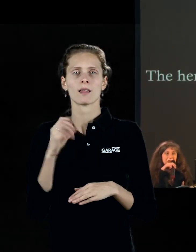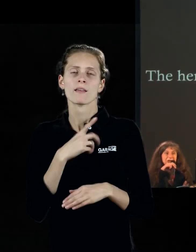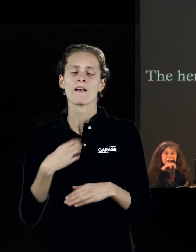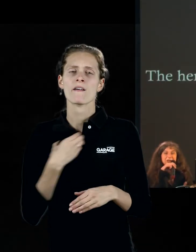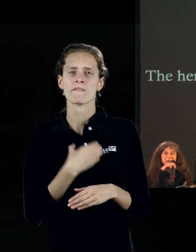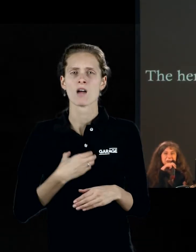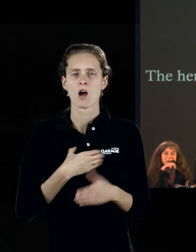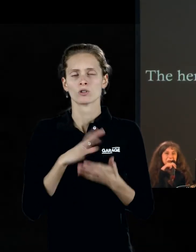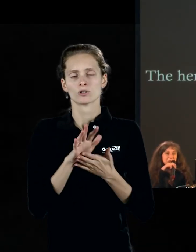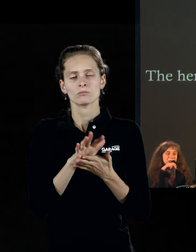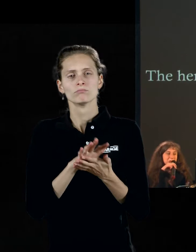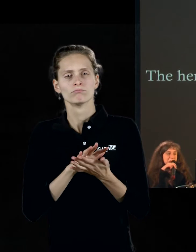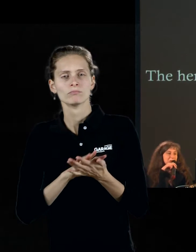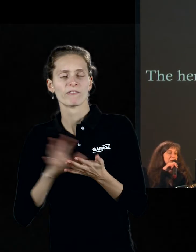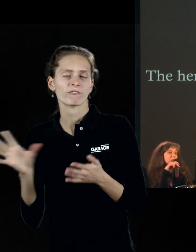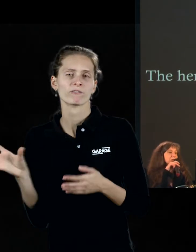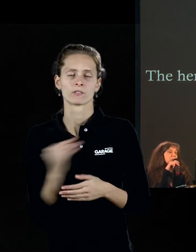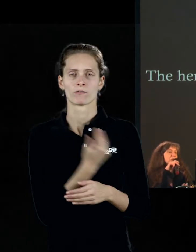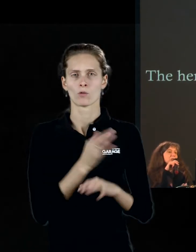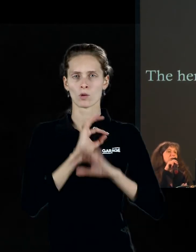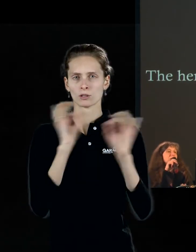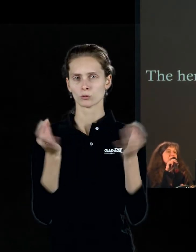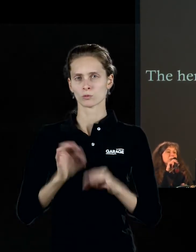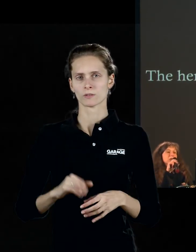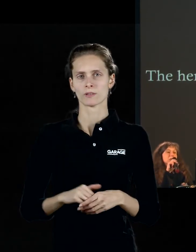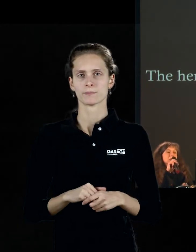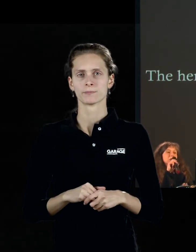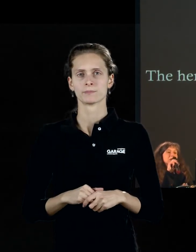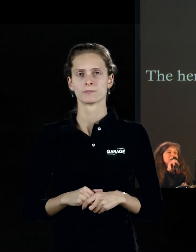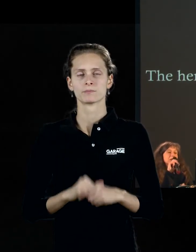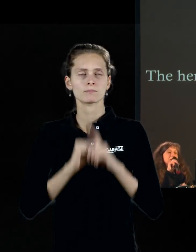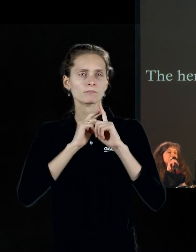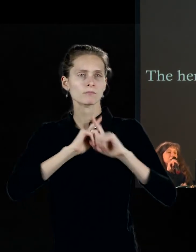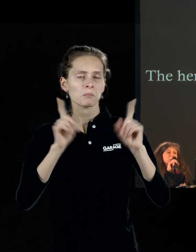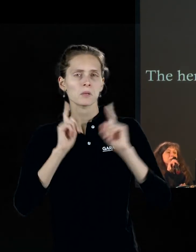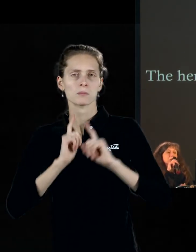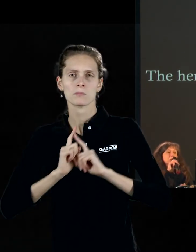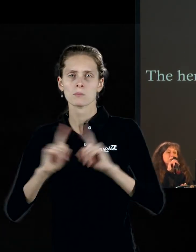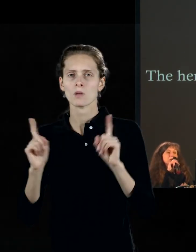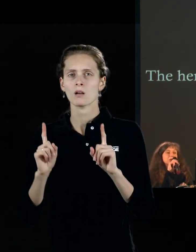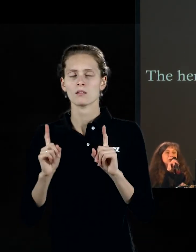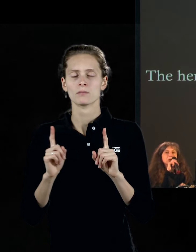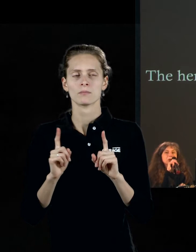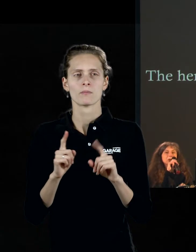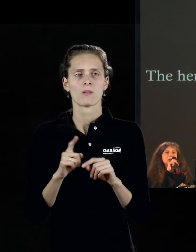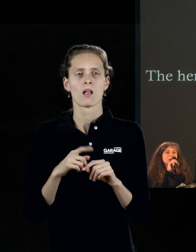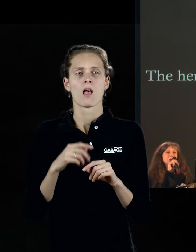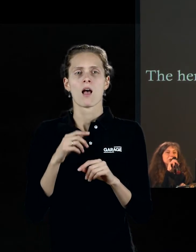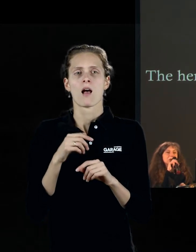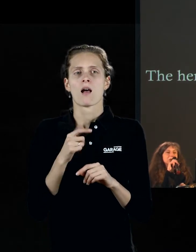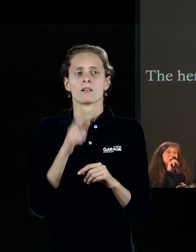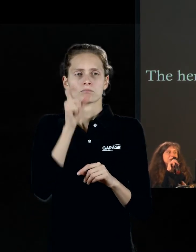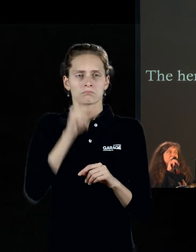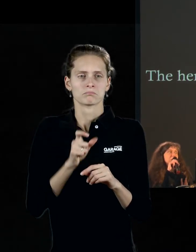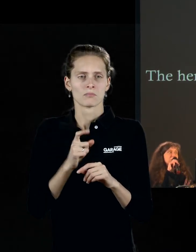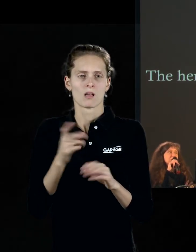на протяжении всего его искусства, всего его творчества. Вот такие вот странные, такой герой с одним крылом, странные